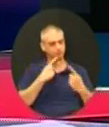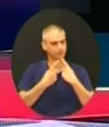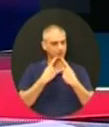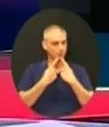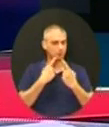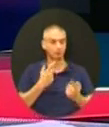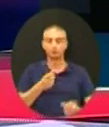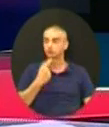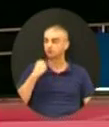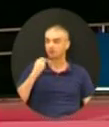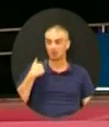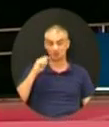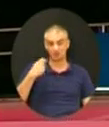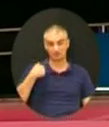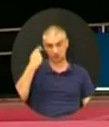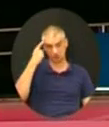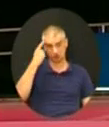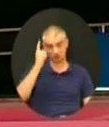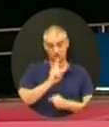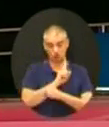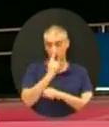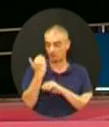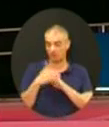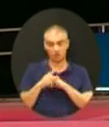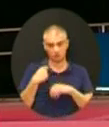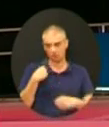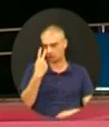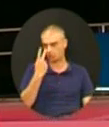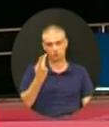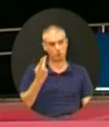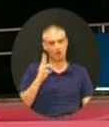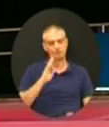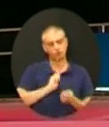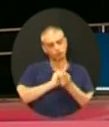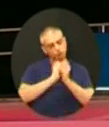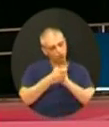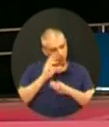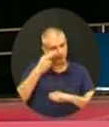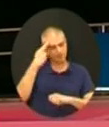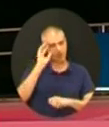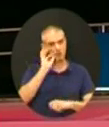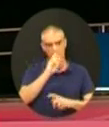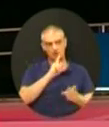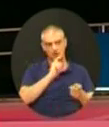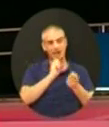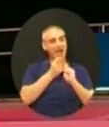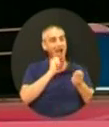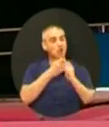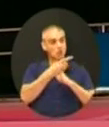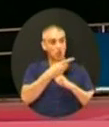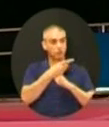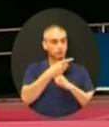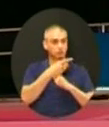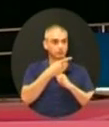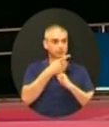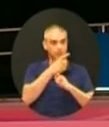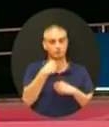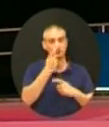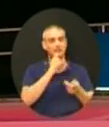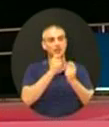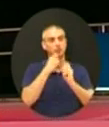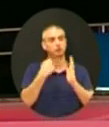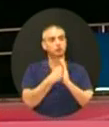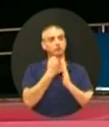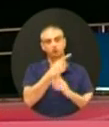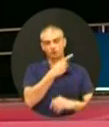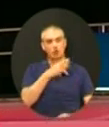המסע ומתן. דווקא אני חושבת שבתקופה האחרונה ראינו להפך שינוי גם ברעיונות שטראמפ מעניק לתקשורת, הוא העניק רעיון בסוף